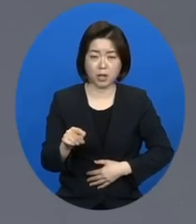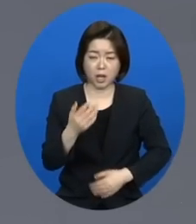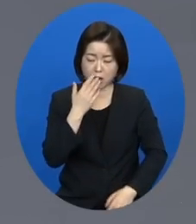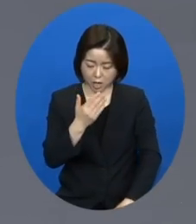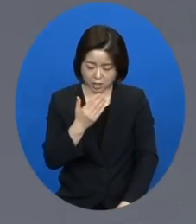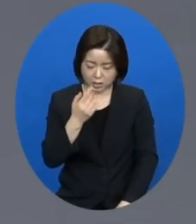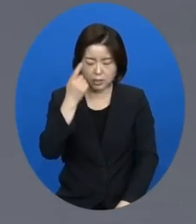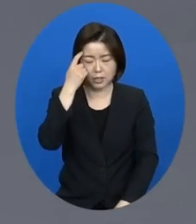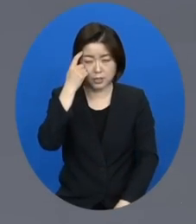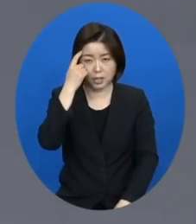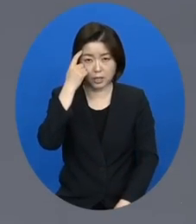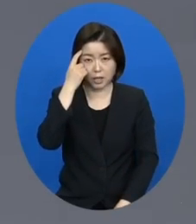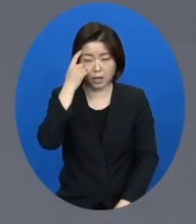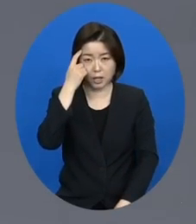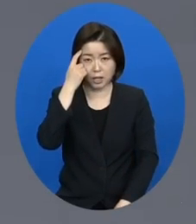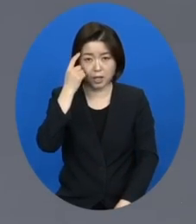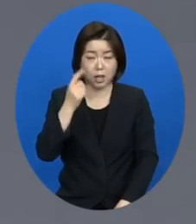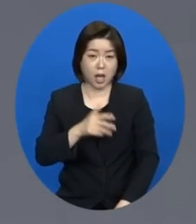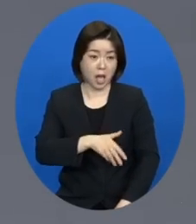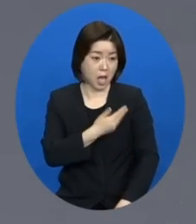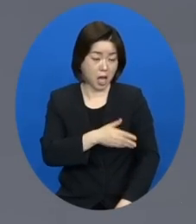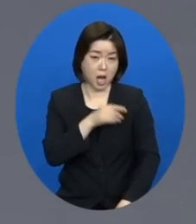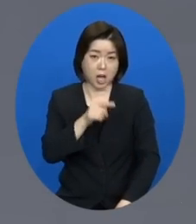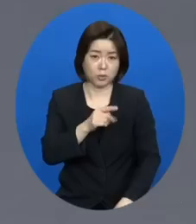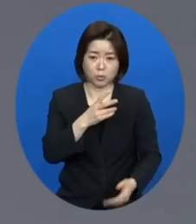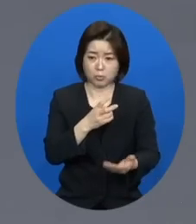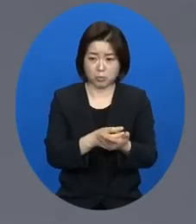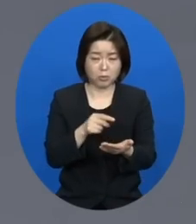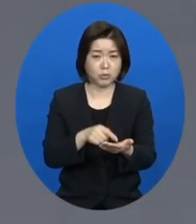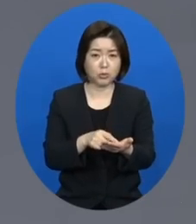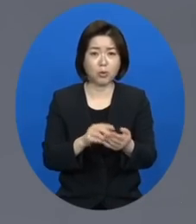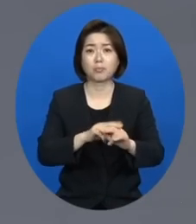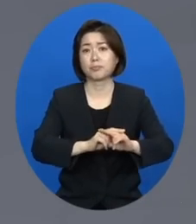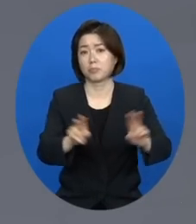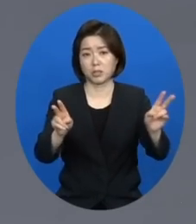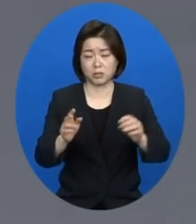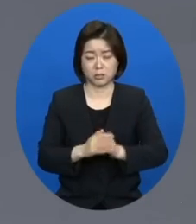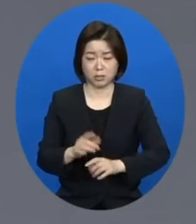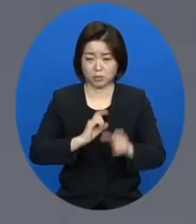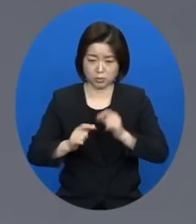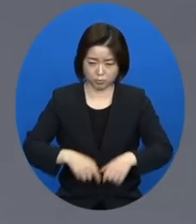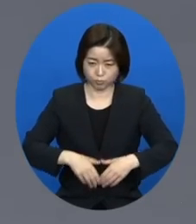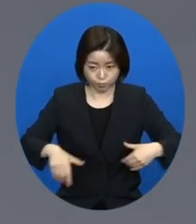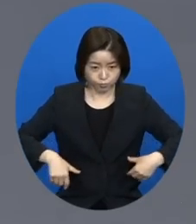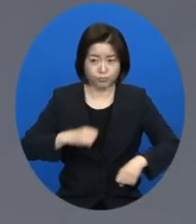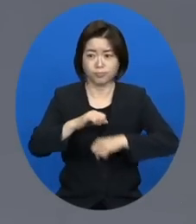가능하다라고 얘기를 합니다. 이 간통법이 폐지가 됐잖아요. 더 담대하게 그러는 거죠.